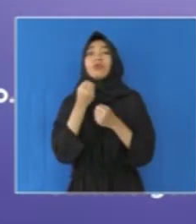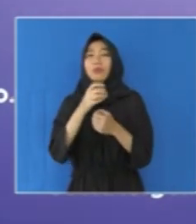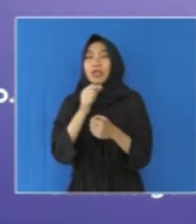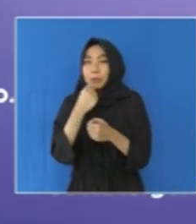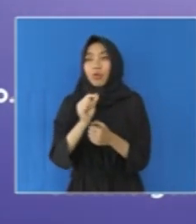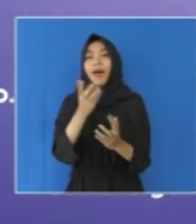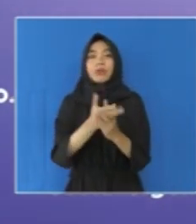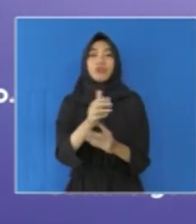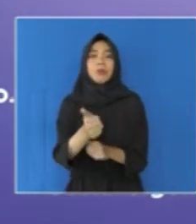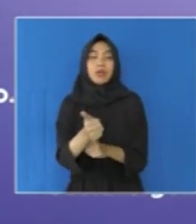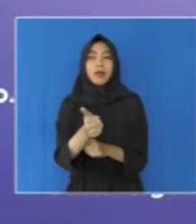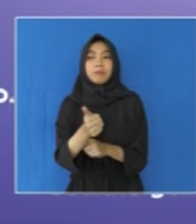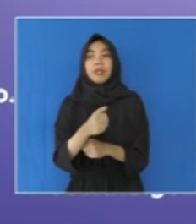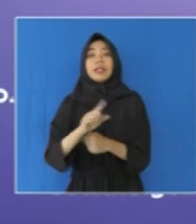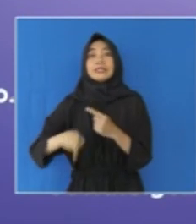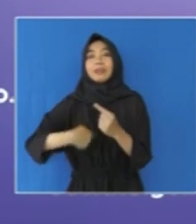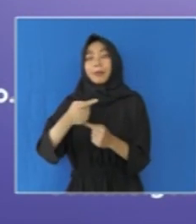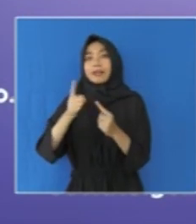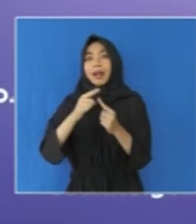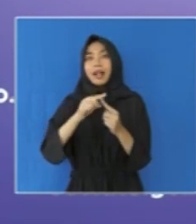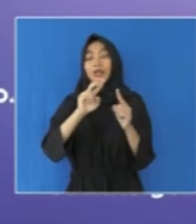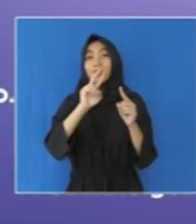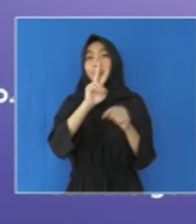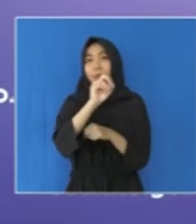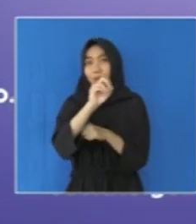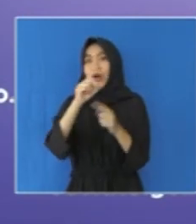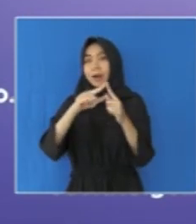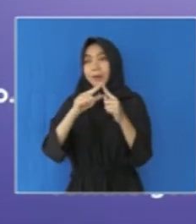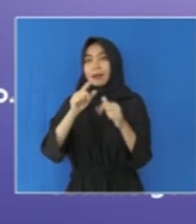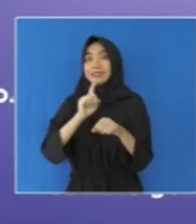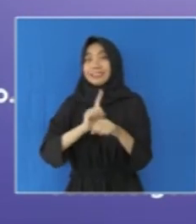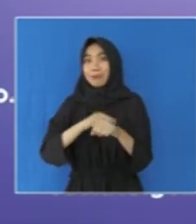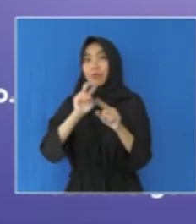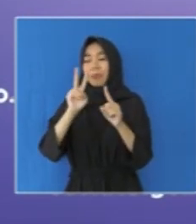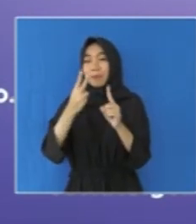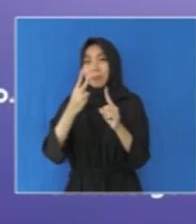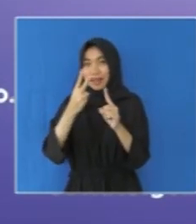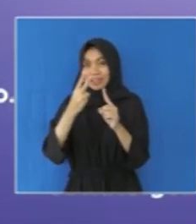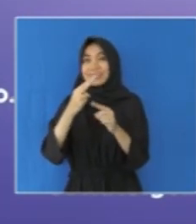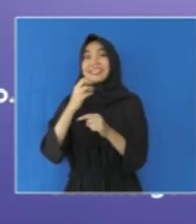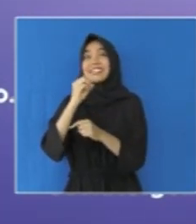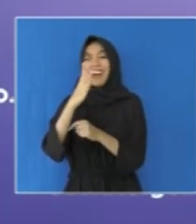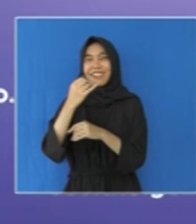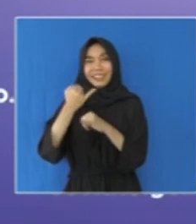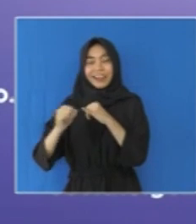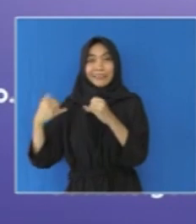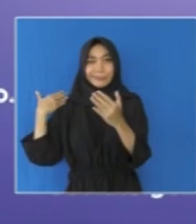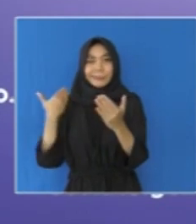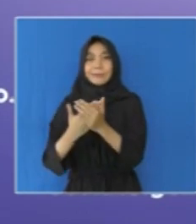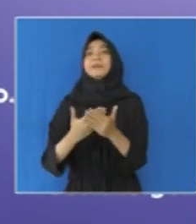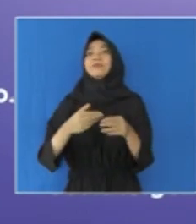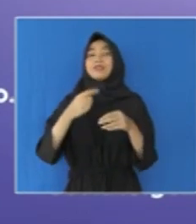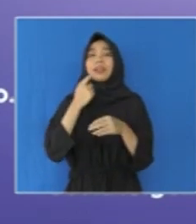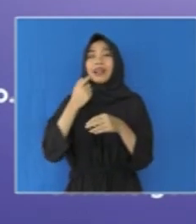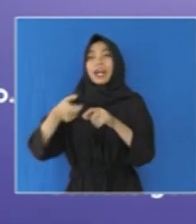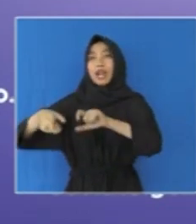pada pukul 12.00 WIB kita laporkan kinerja pemeriksaan